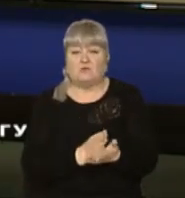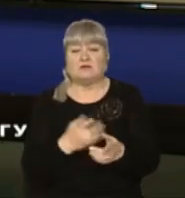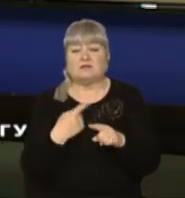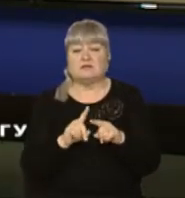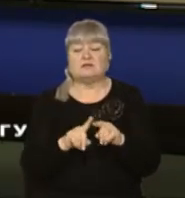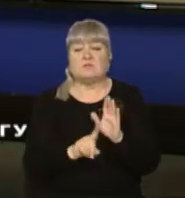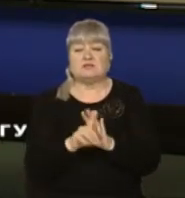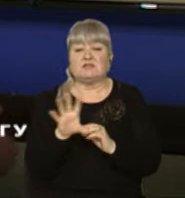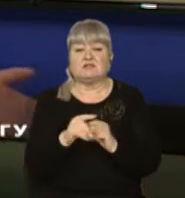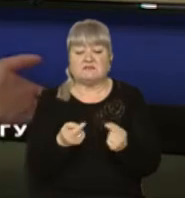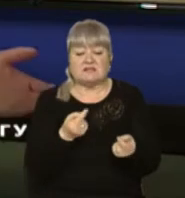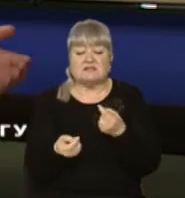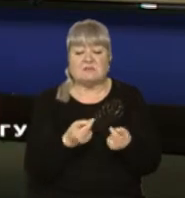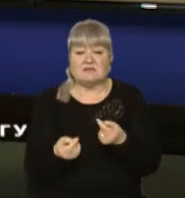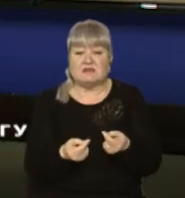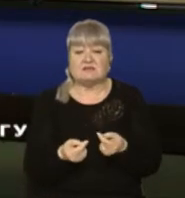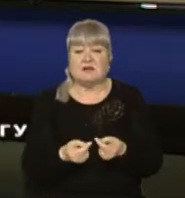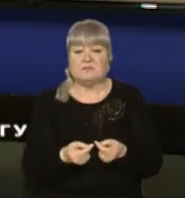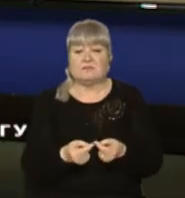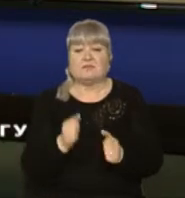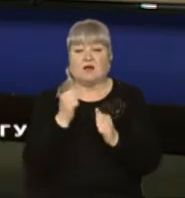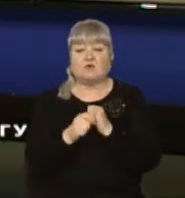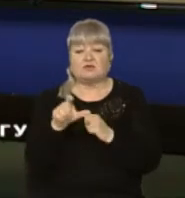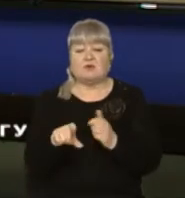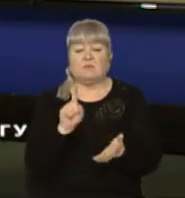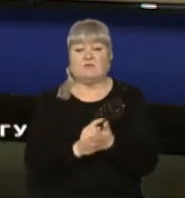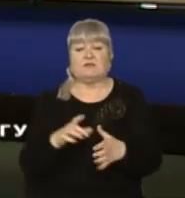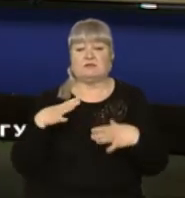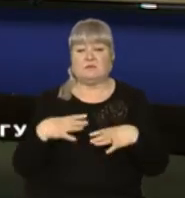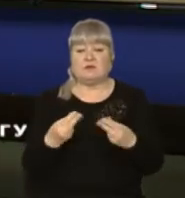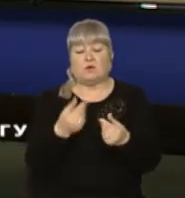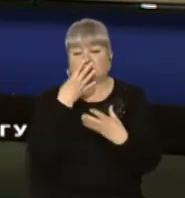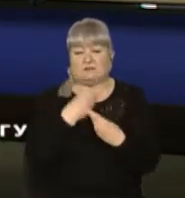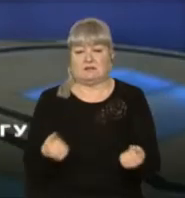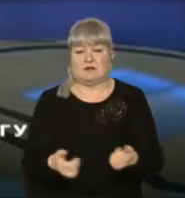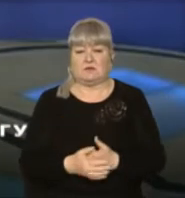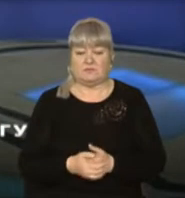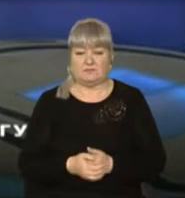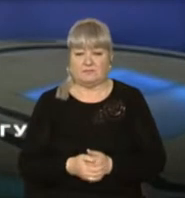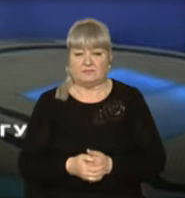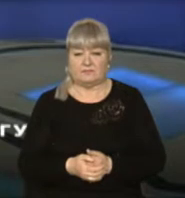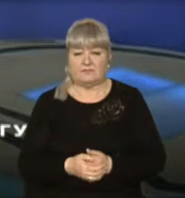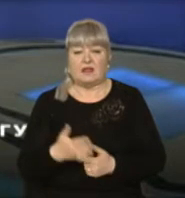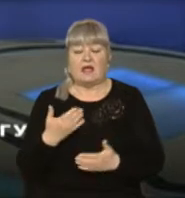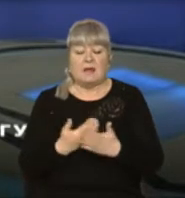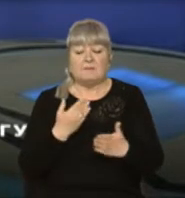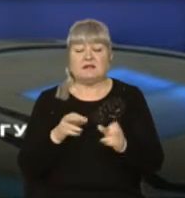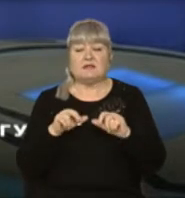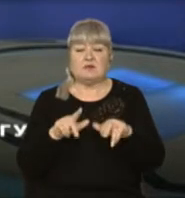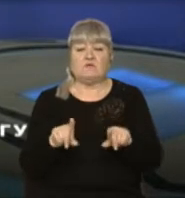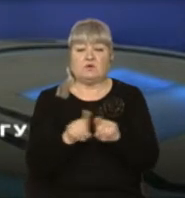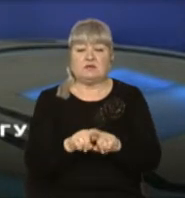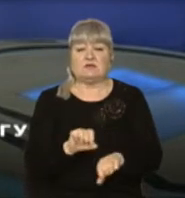таких маленьких дрібниць, а виходить, розуміти, що кожен громадянин має терпіти, а кошти зникають. Перед тим, як виходити на ось таку акцію протесту, чи був у